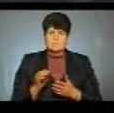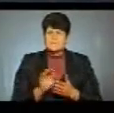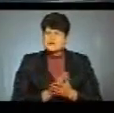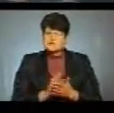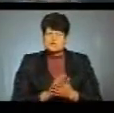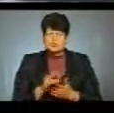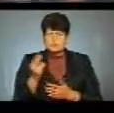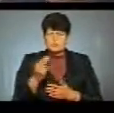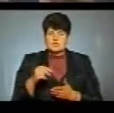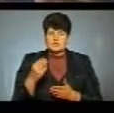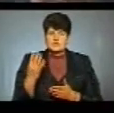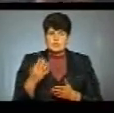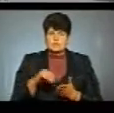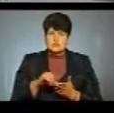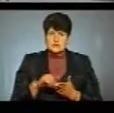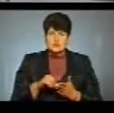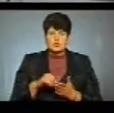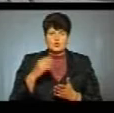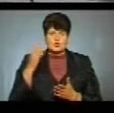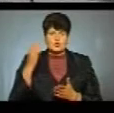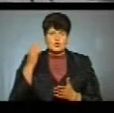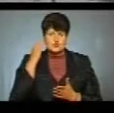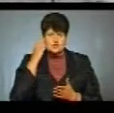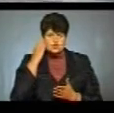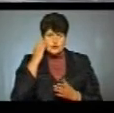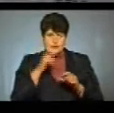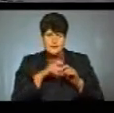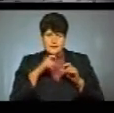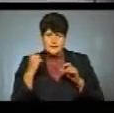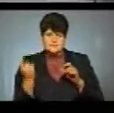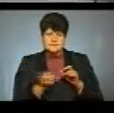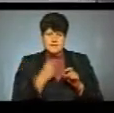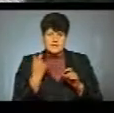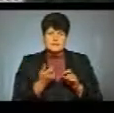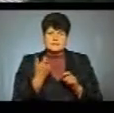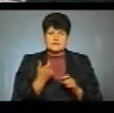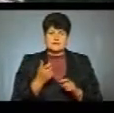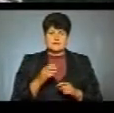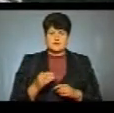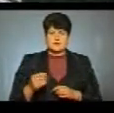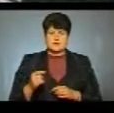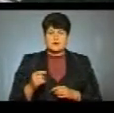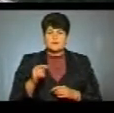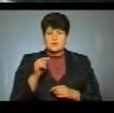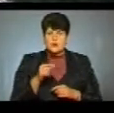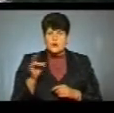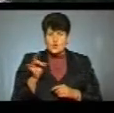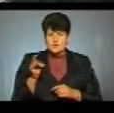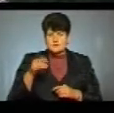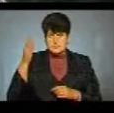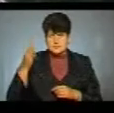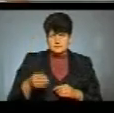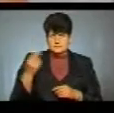намалювали четверо членів студії «Чорна ізолента» Василь Білик, Тарас Римарчук, Володимир Вівчар та Олександр Головко. Розмір